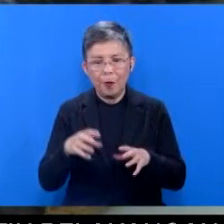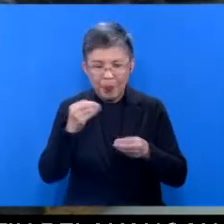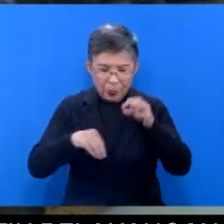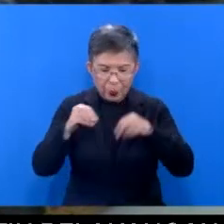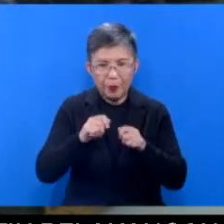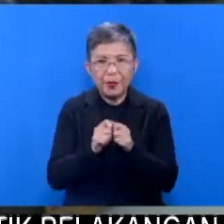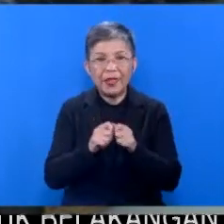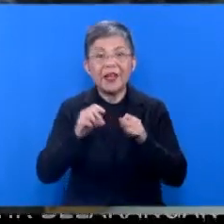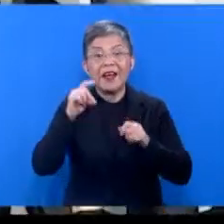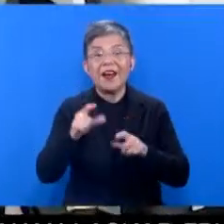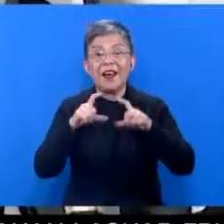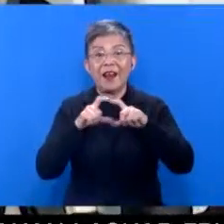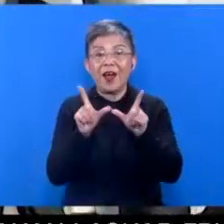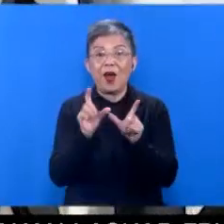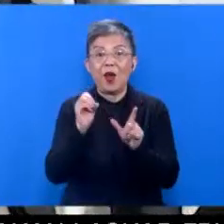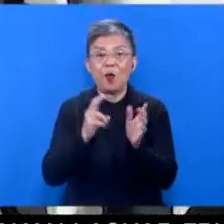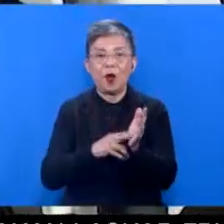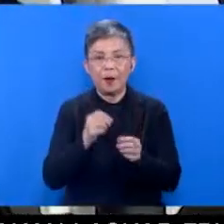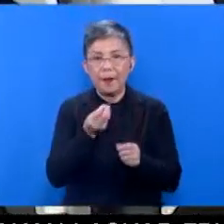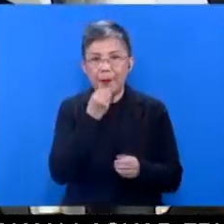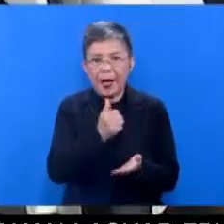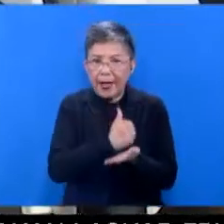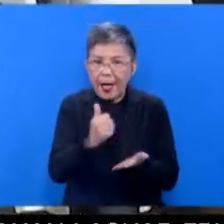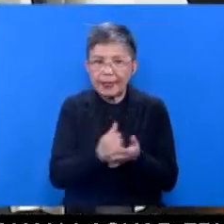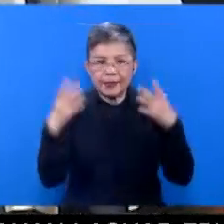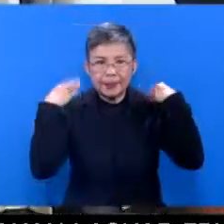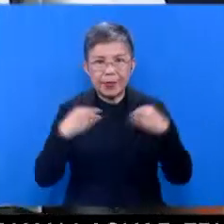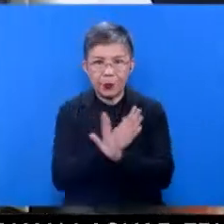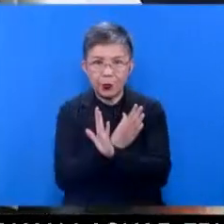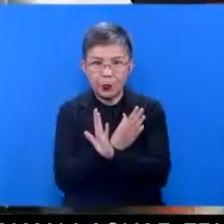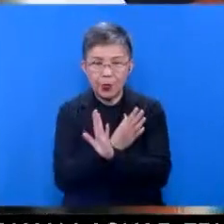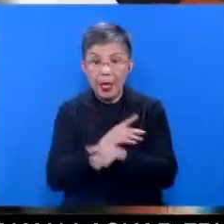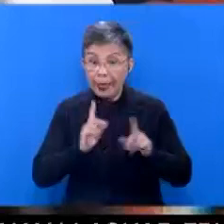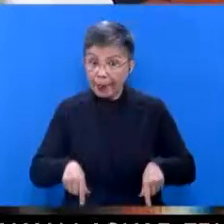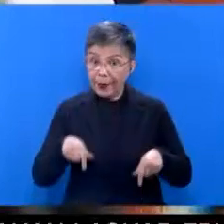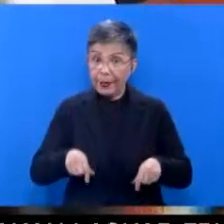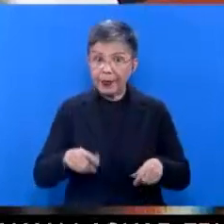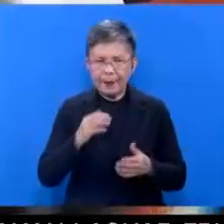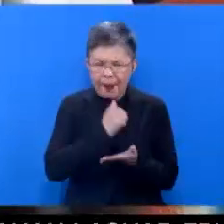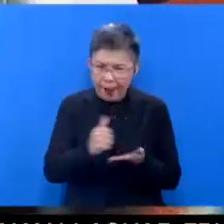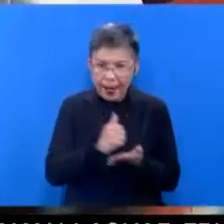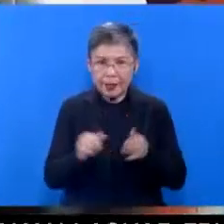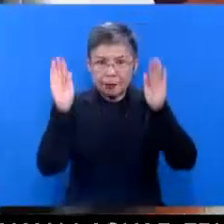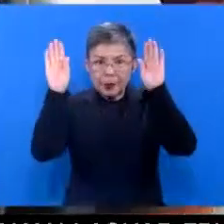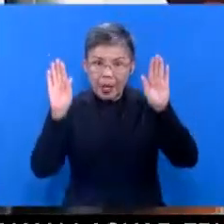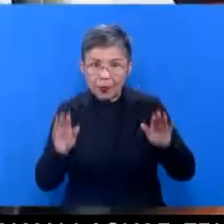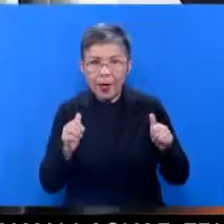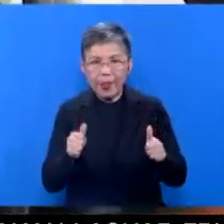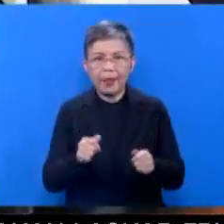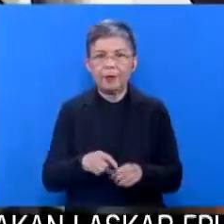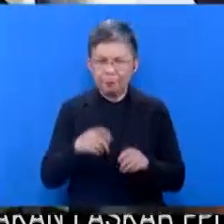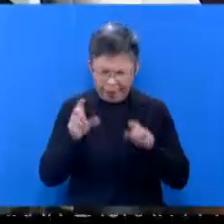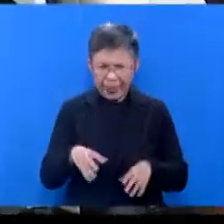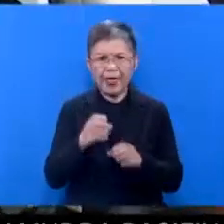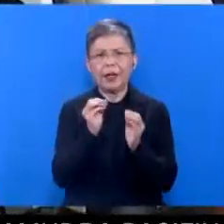untuk membuat rawon, kuliner khas Jawa Timur. Tapi ada juga nih kuliner khas Betawi yang menggunakan bahan utama adalah